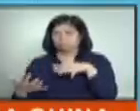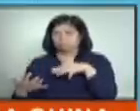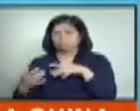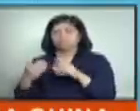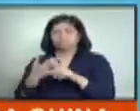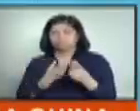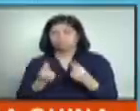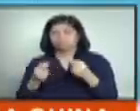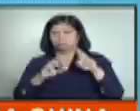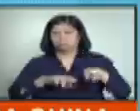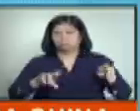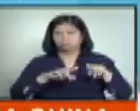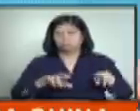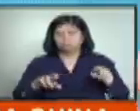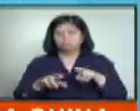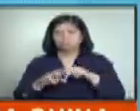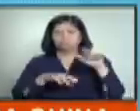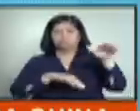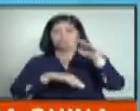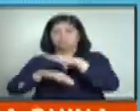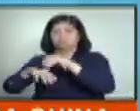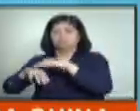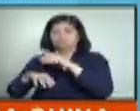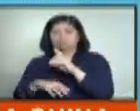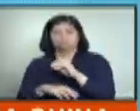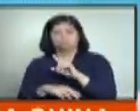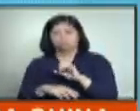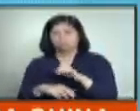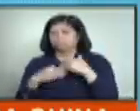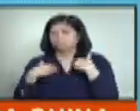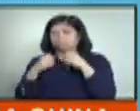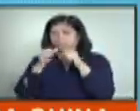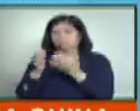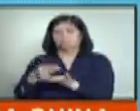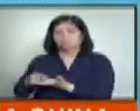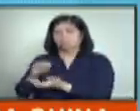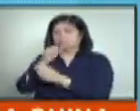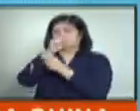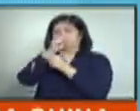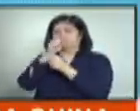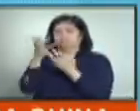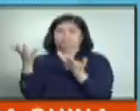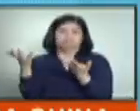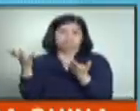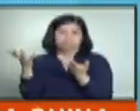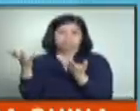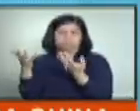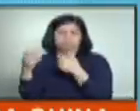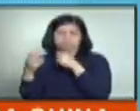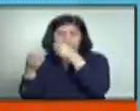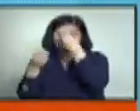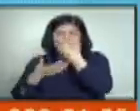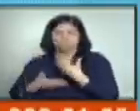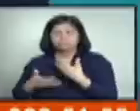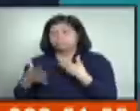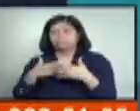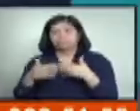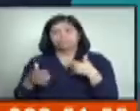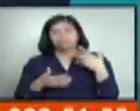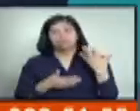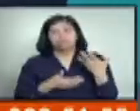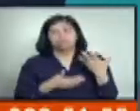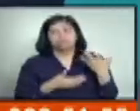ko, nakagawa kami ng researching, nagtawag sana kami sa Dole. Hindi ka naman naging honest. Tinago mo sa amin yan. Anyway,